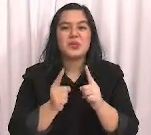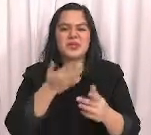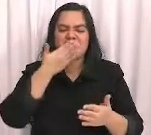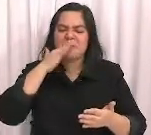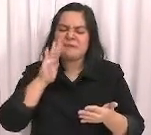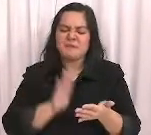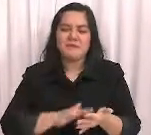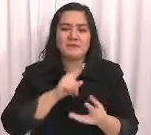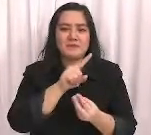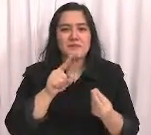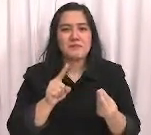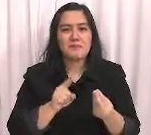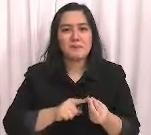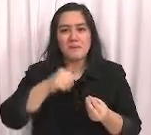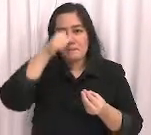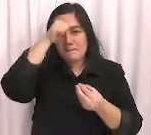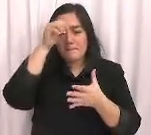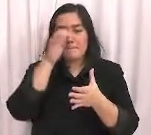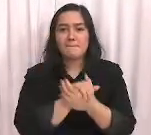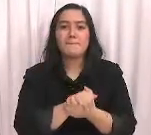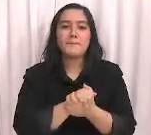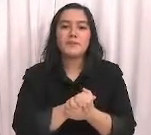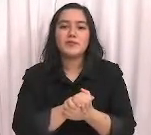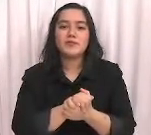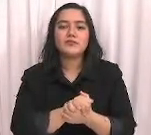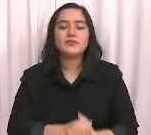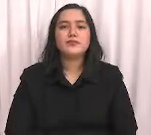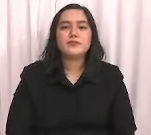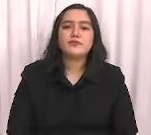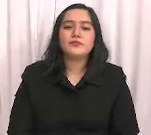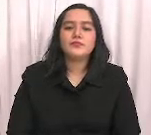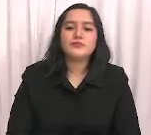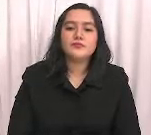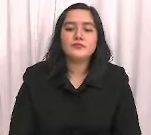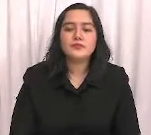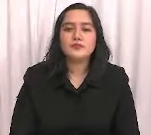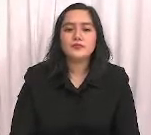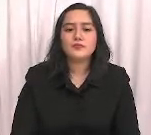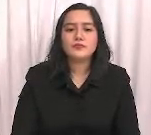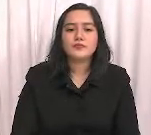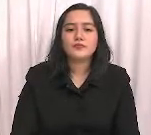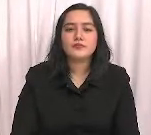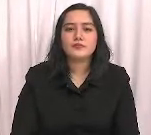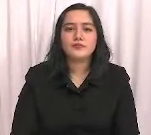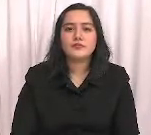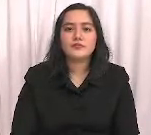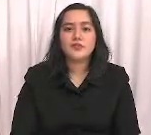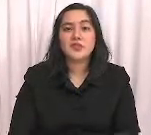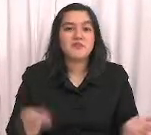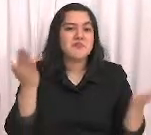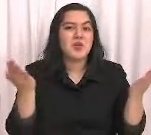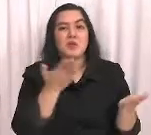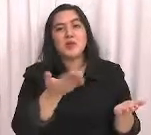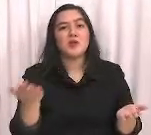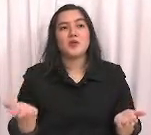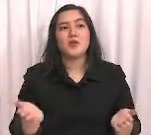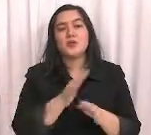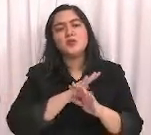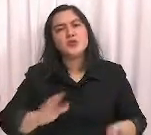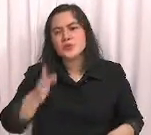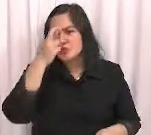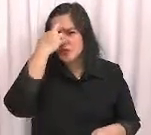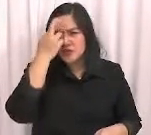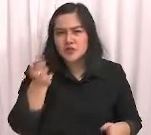itong asawa ko, ganito to, ay nako po, hindi lang nyo nararamdaman na hurt yung mga asawa natin. So,